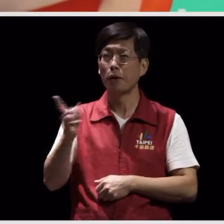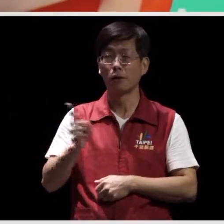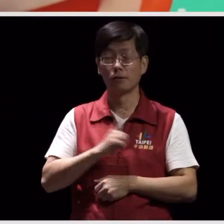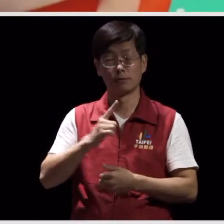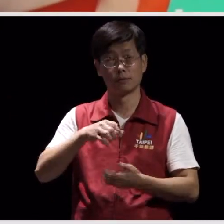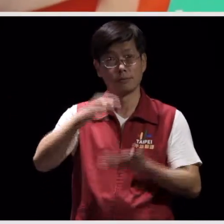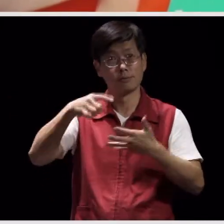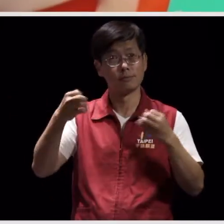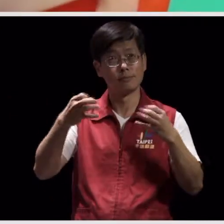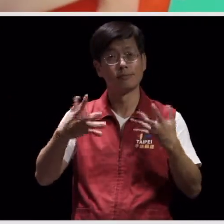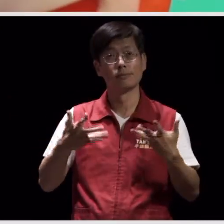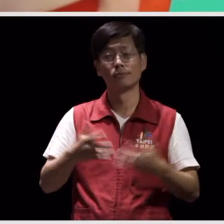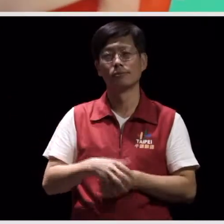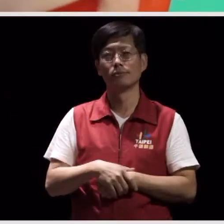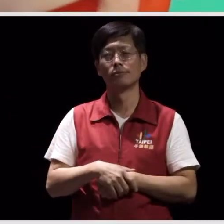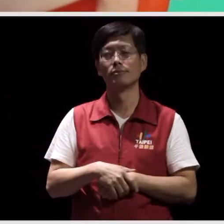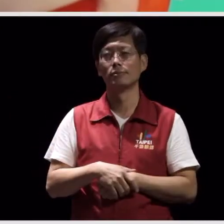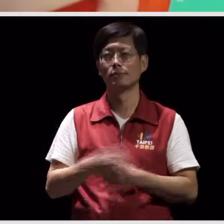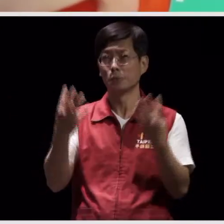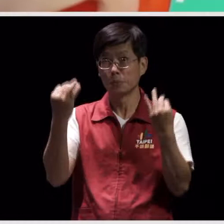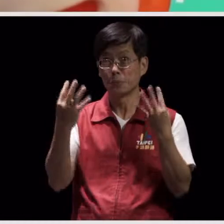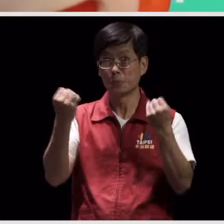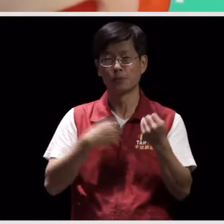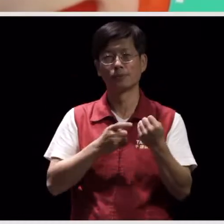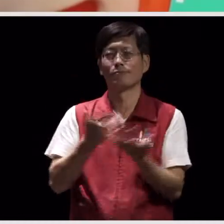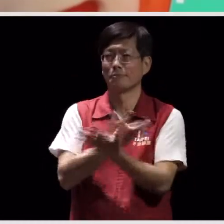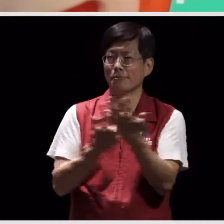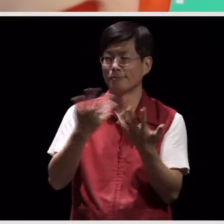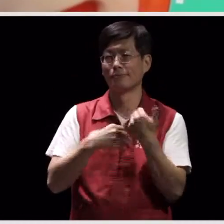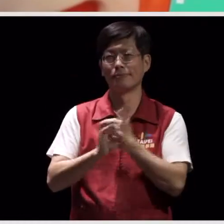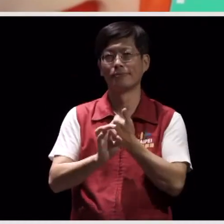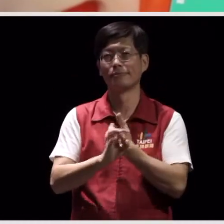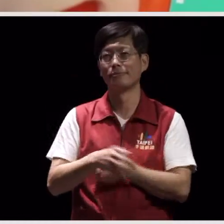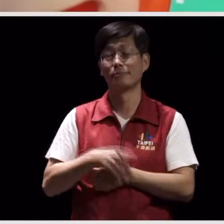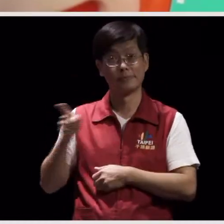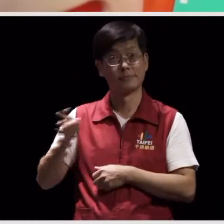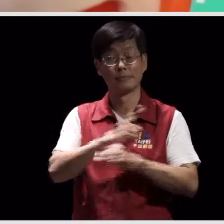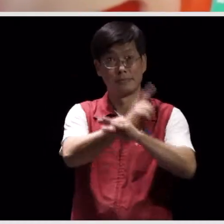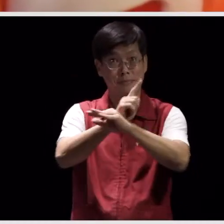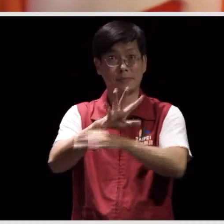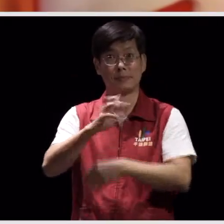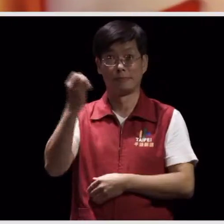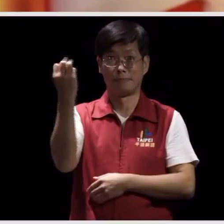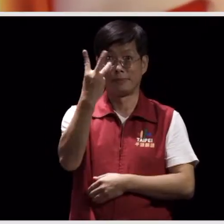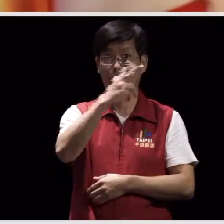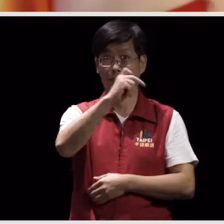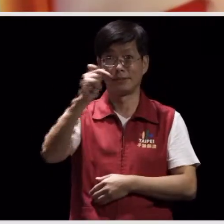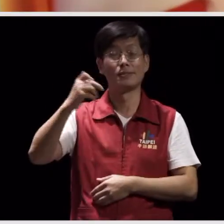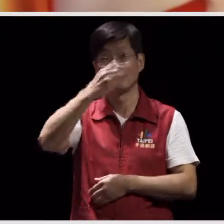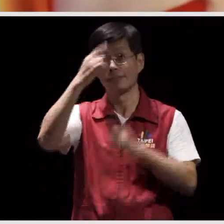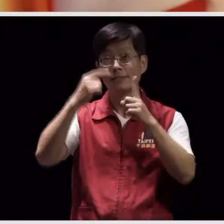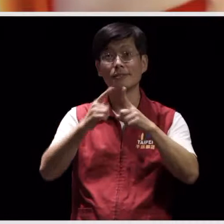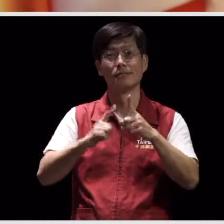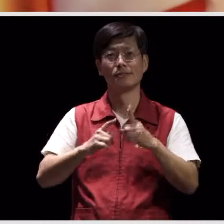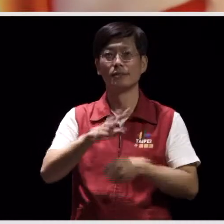跟他谈这个呢？来给大家一些关键数字，我们来一些互动一下，这样。这台计程车上面有三个英国年轻人，他们